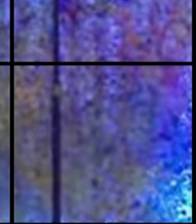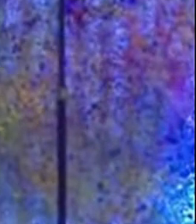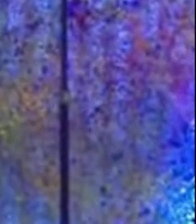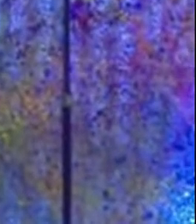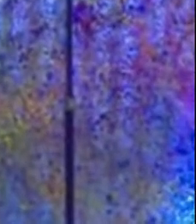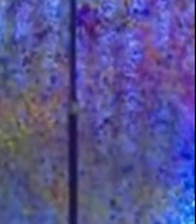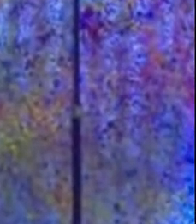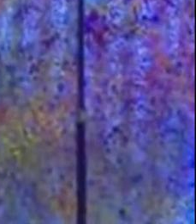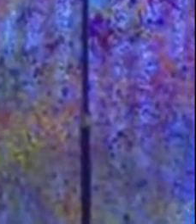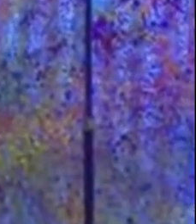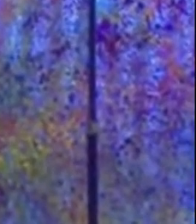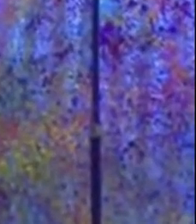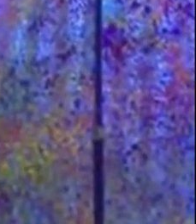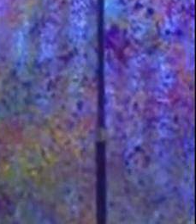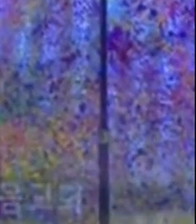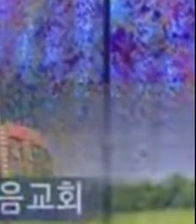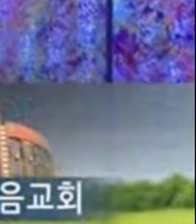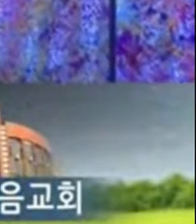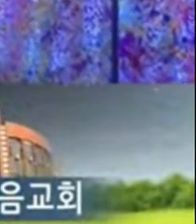할렐루야.